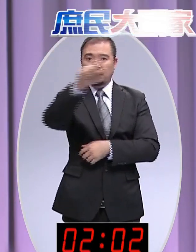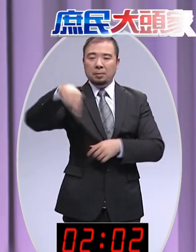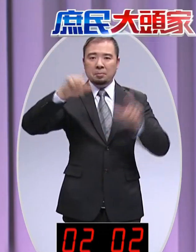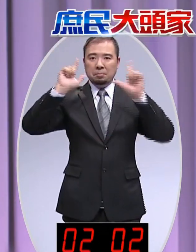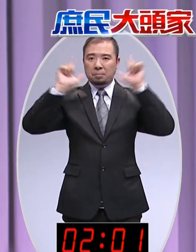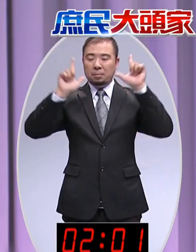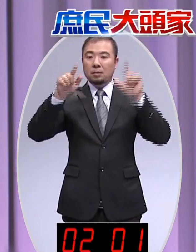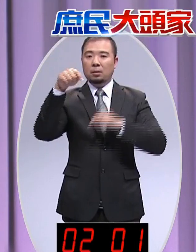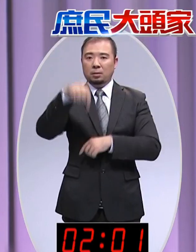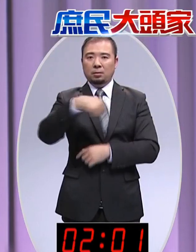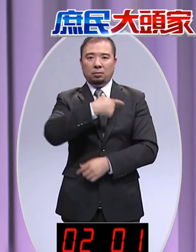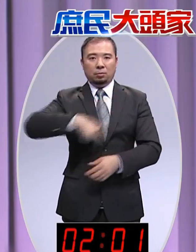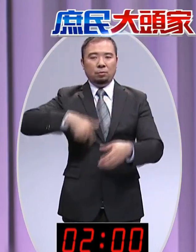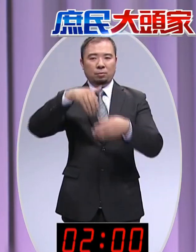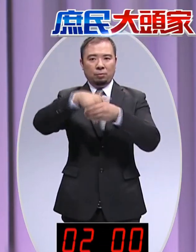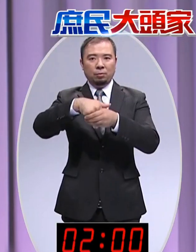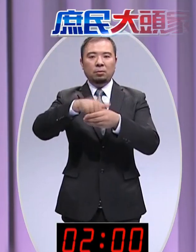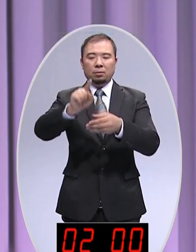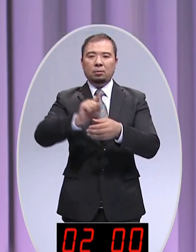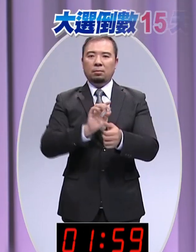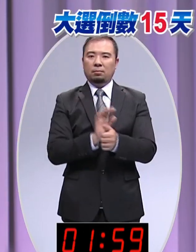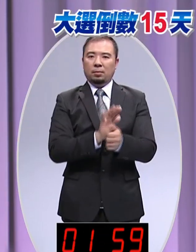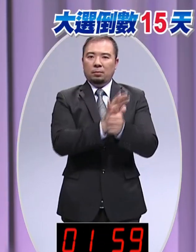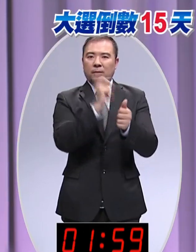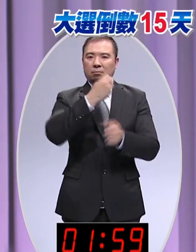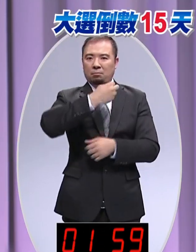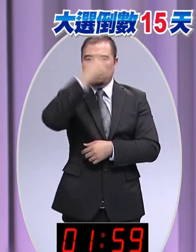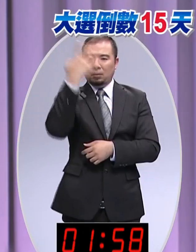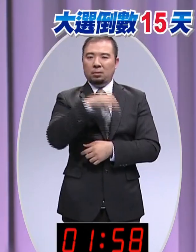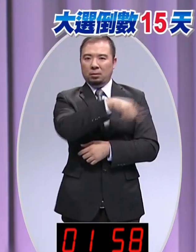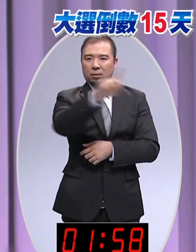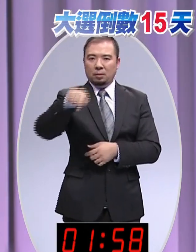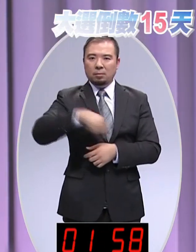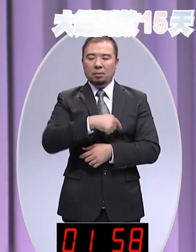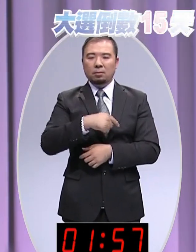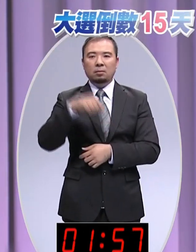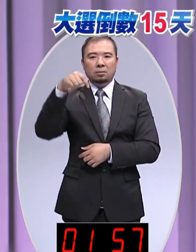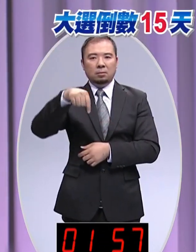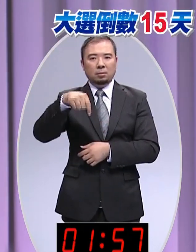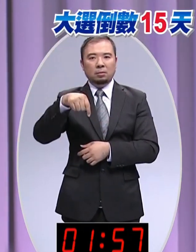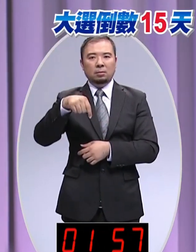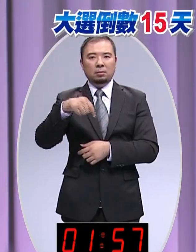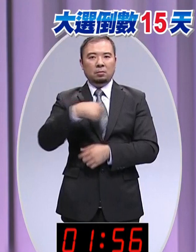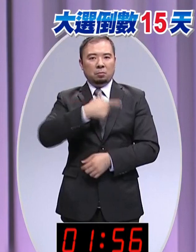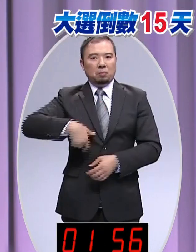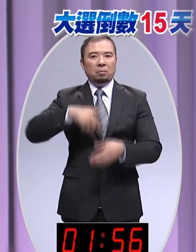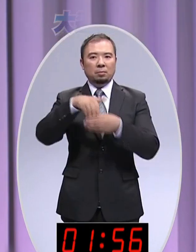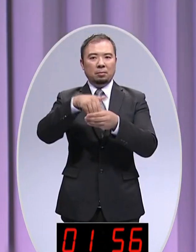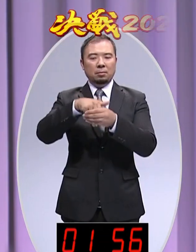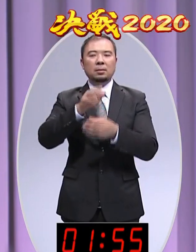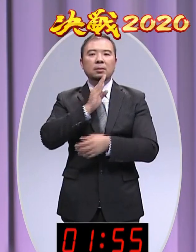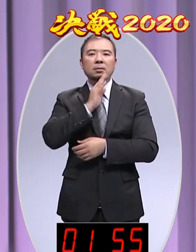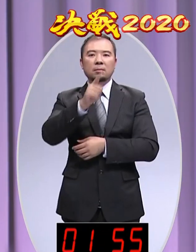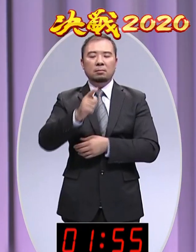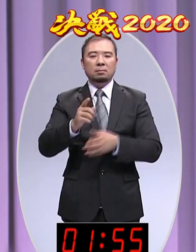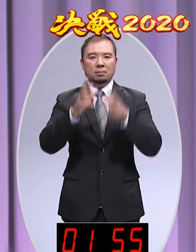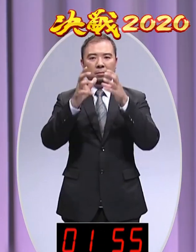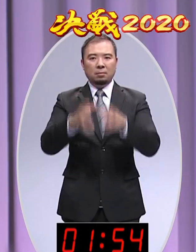应该是为年轻人而打，这场选举的意义也应该是为年轻人打造一个更美好的国